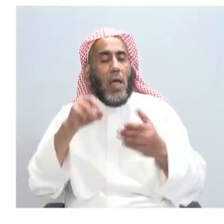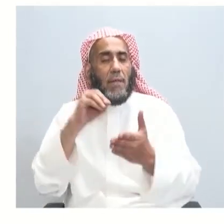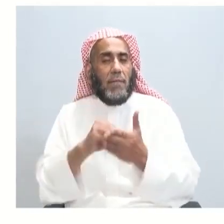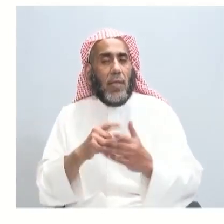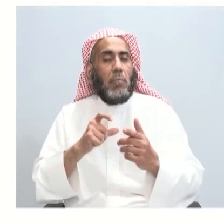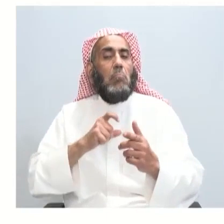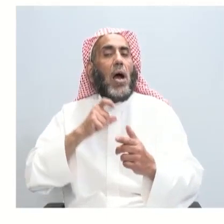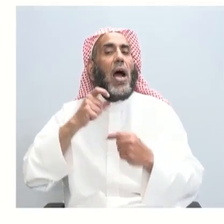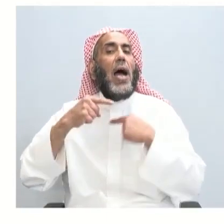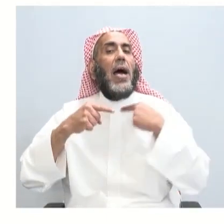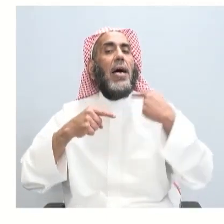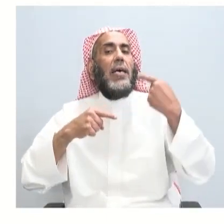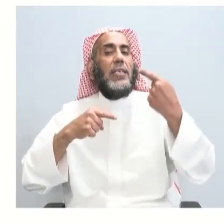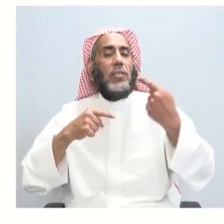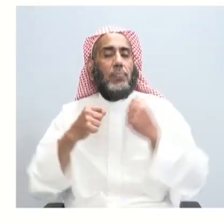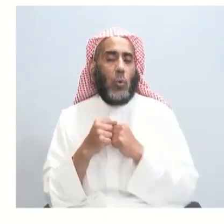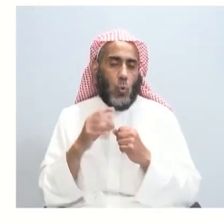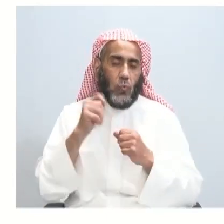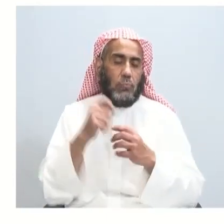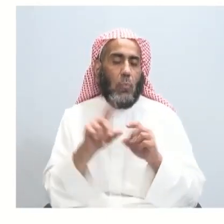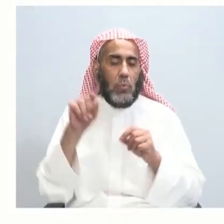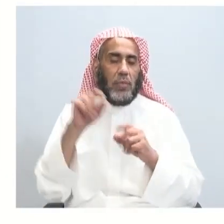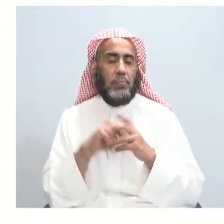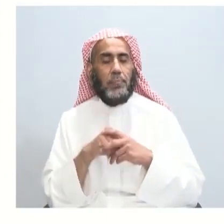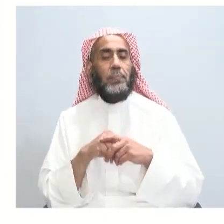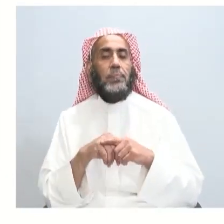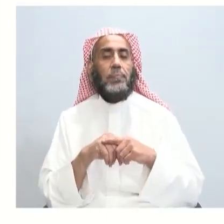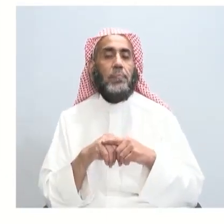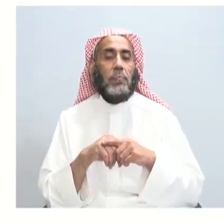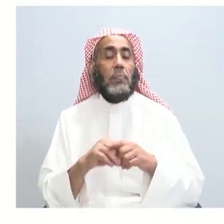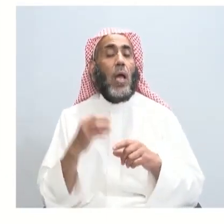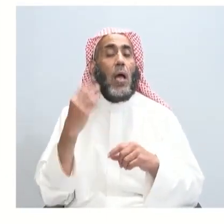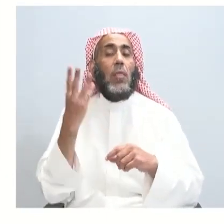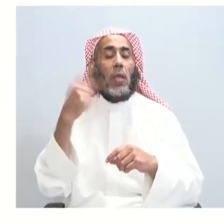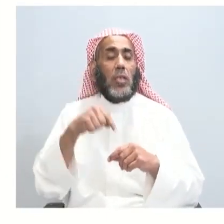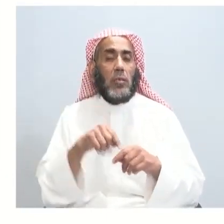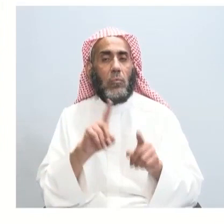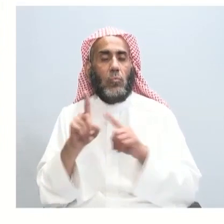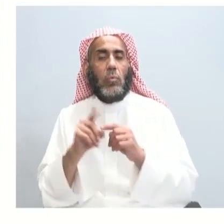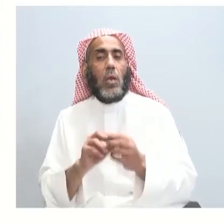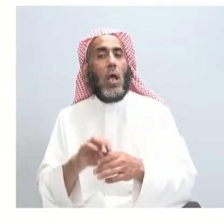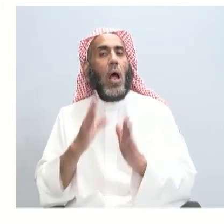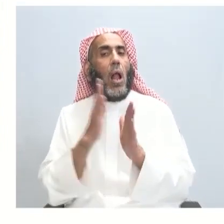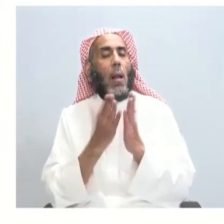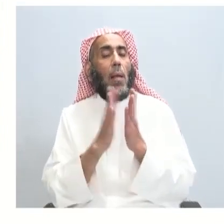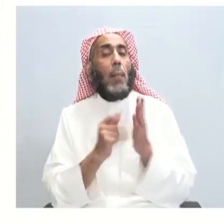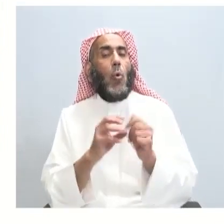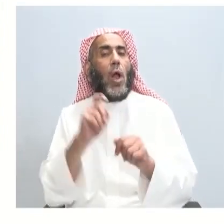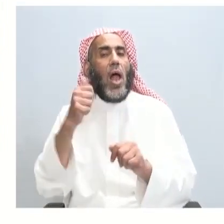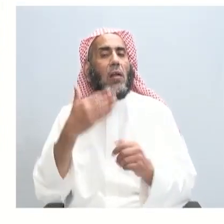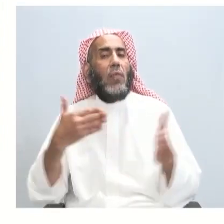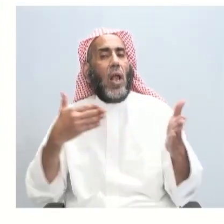مخارج في مخارج الحروف ممتاز الثالث عشر هنا الباب هو الحرف